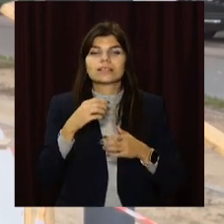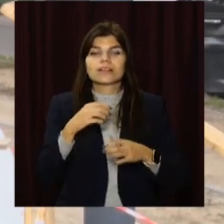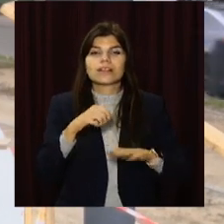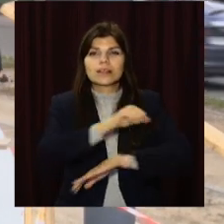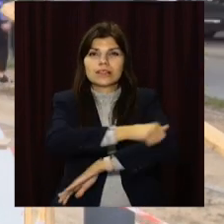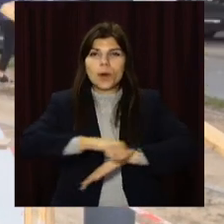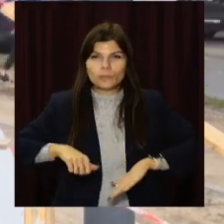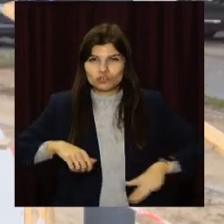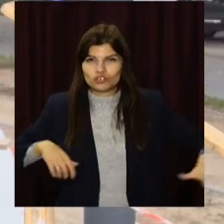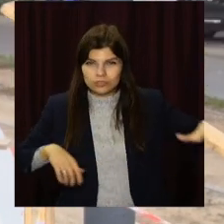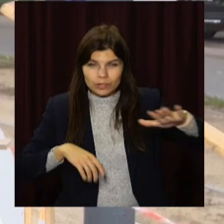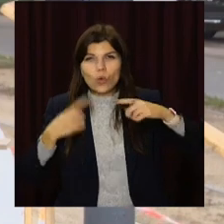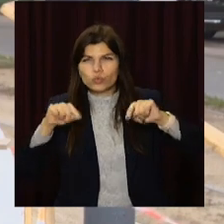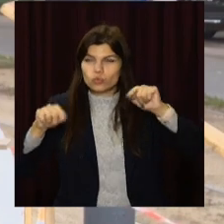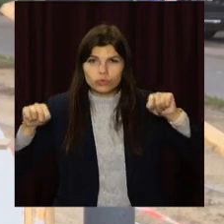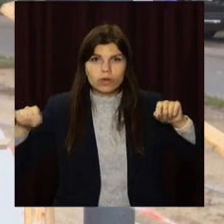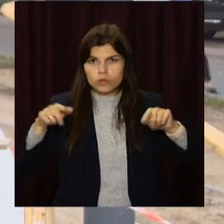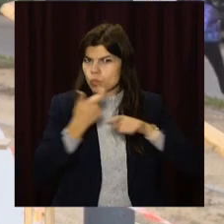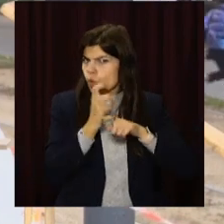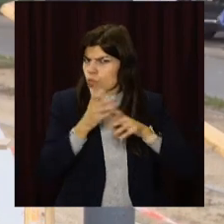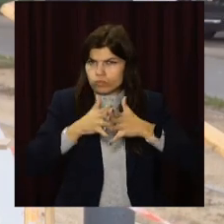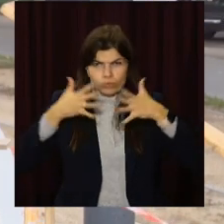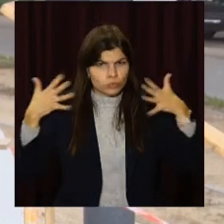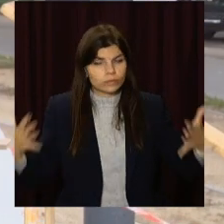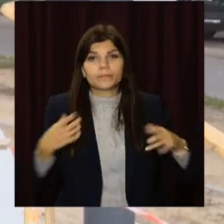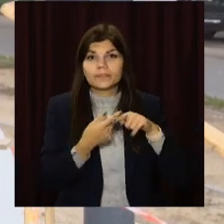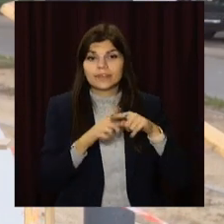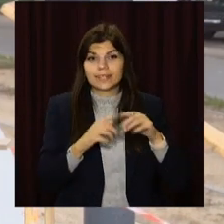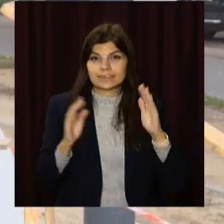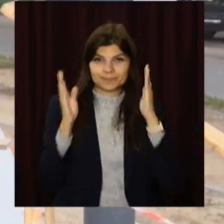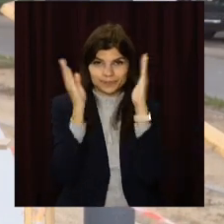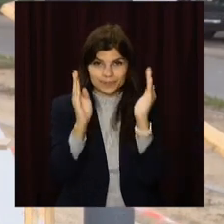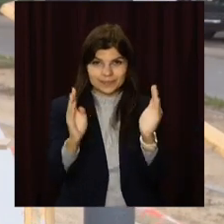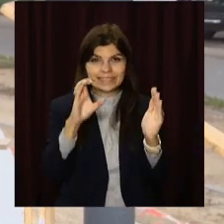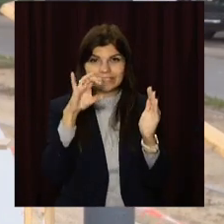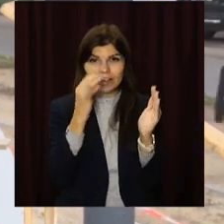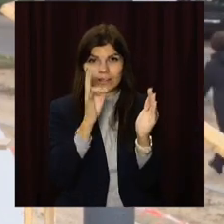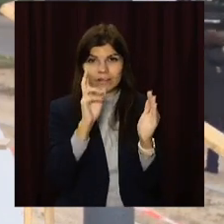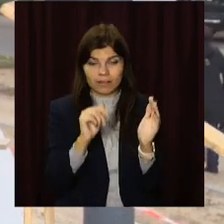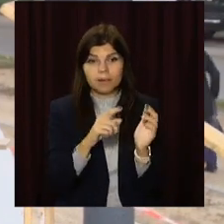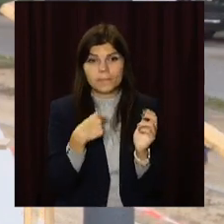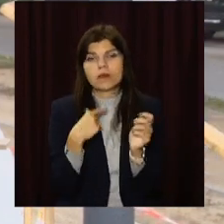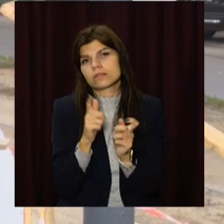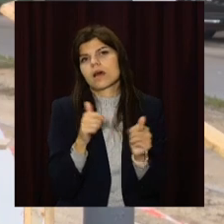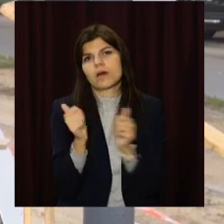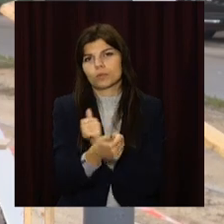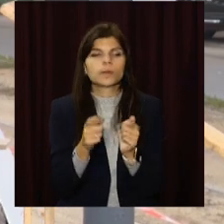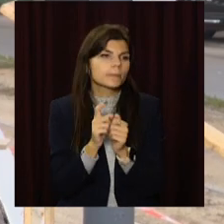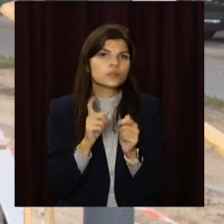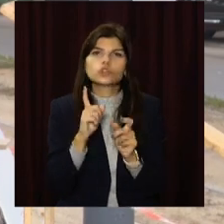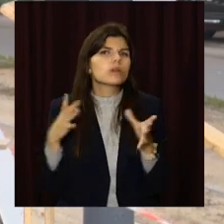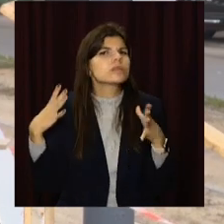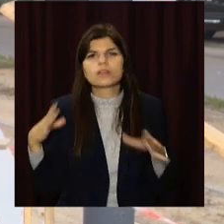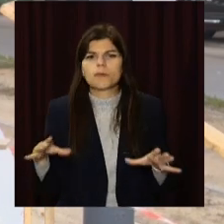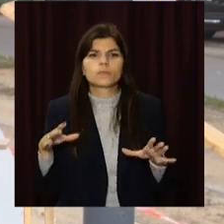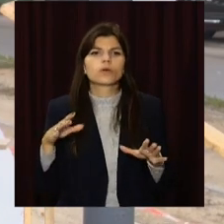и в других местах, они более большие. Причем эту стенку мы начали делать, пошли на опережение, то есть для того, чтобы не произошло